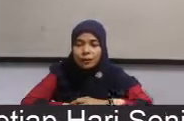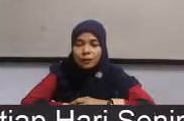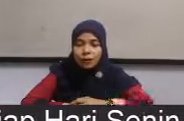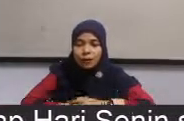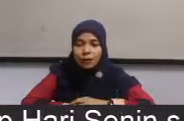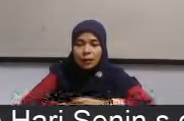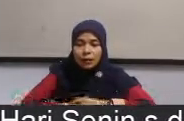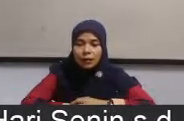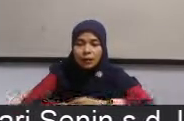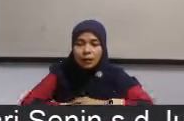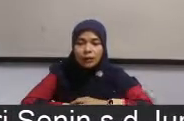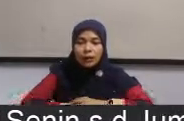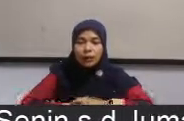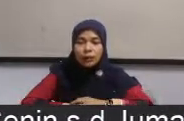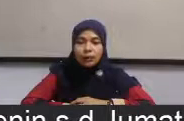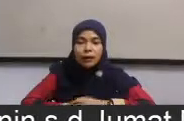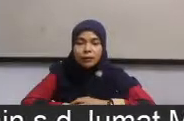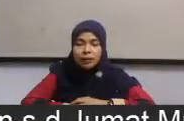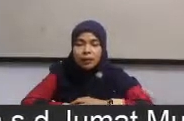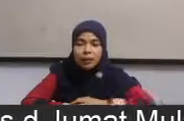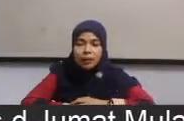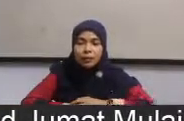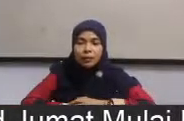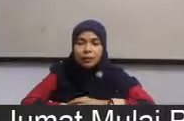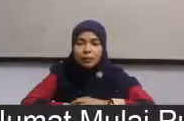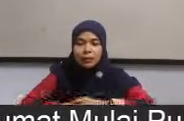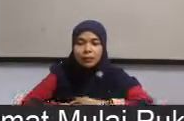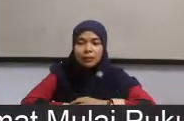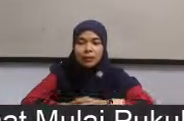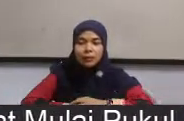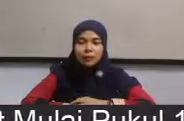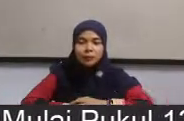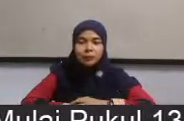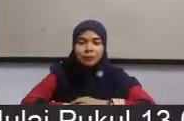aja ya dzikriya